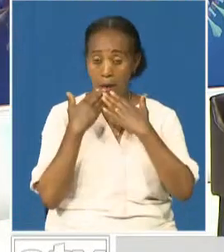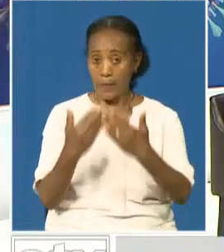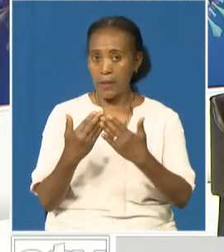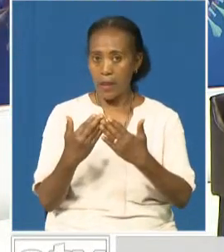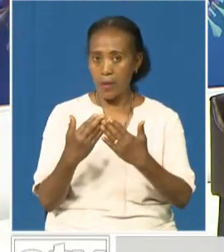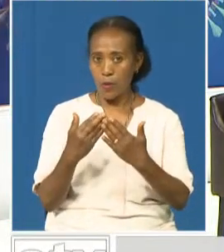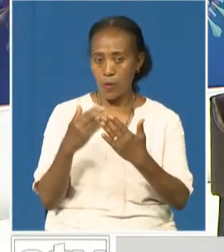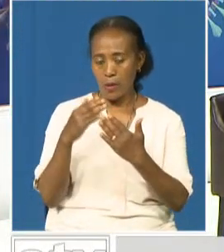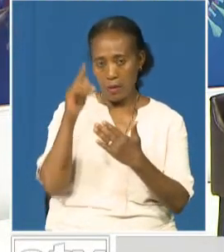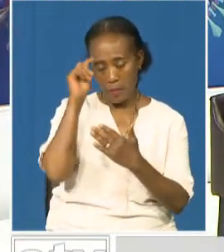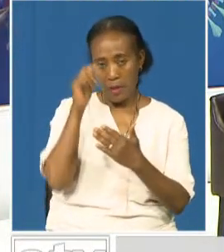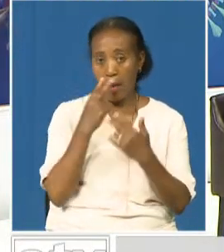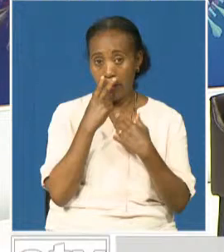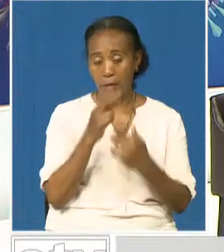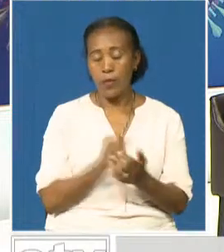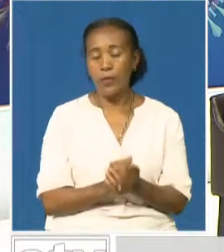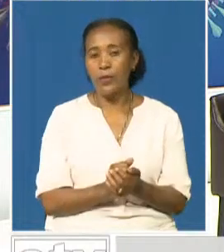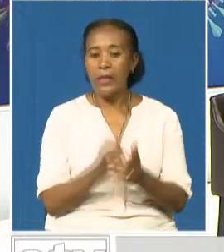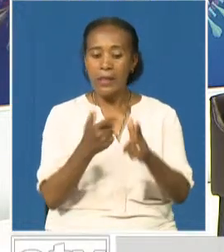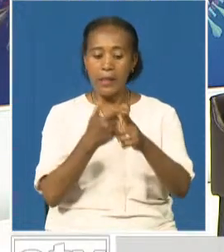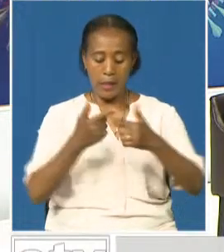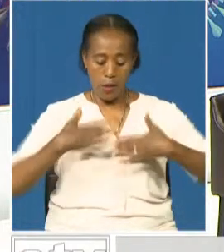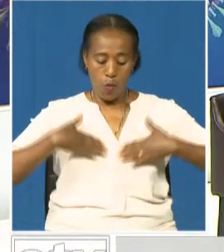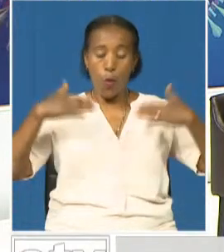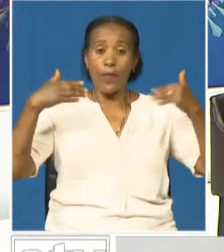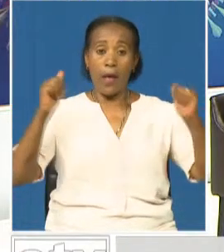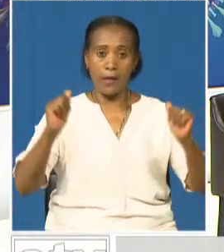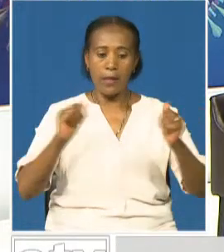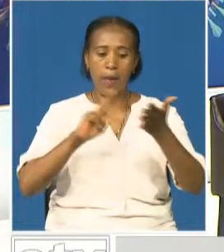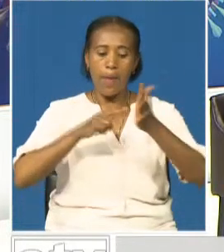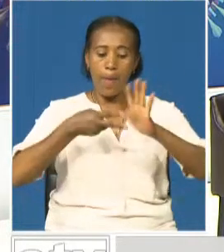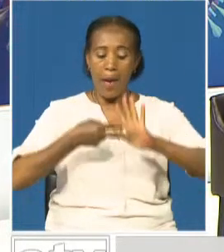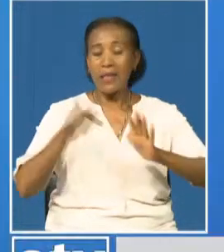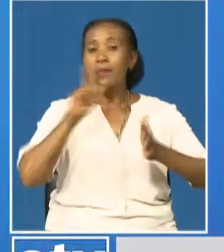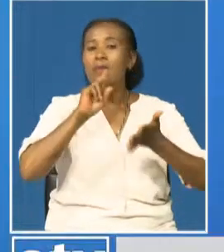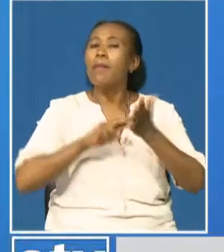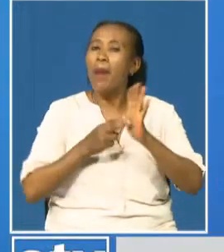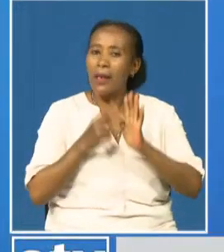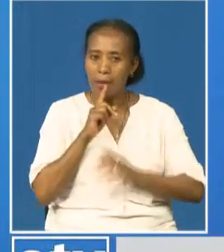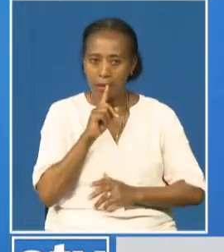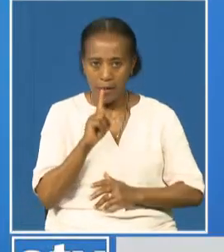አመሰግናለሁ ታምራየው። እንግዲህ ወጣትነት ማለት ምን ማለት ነው